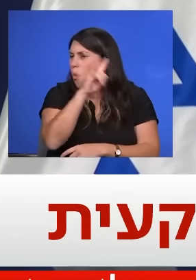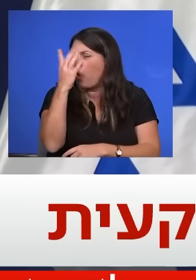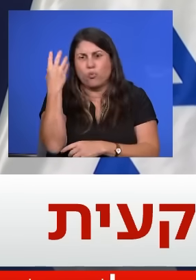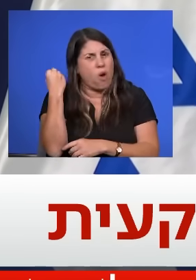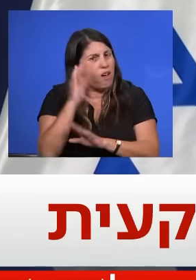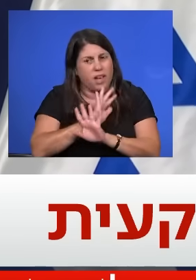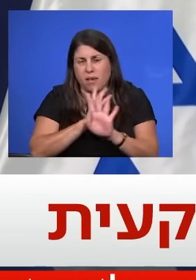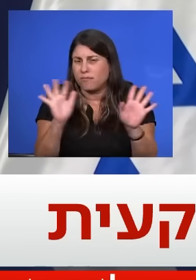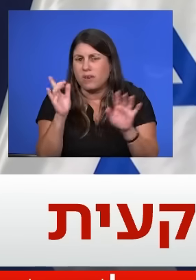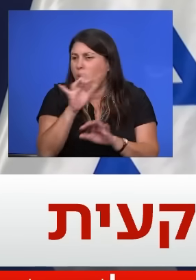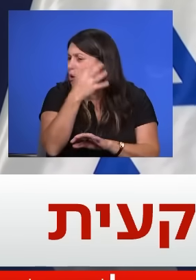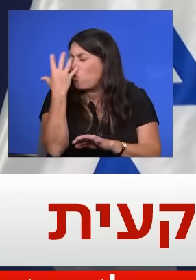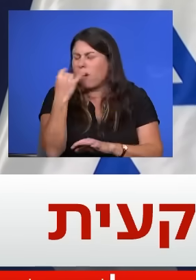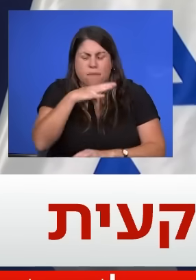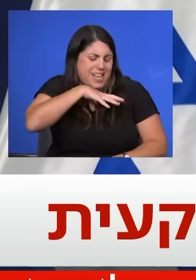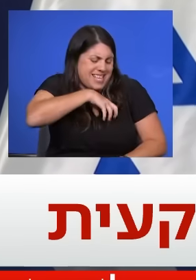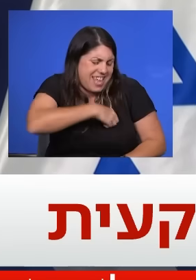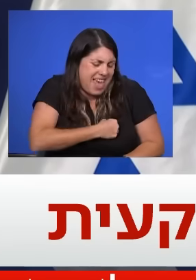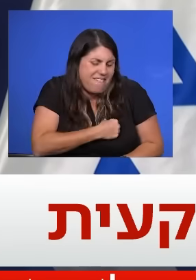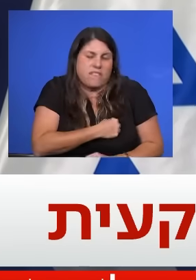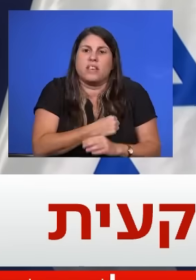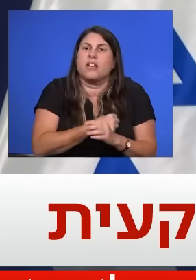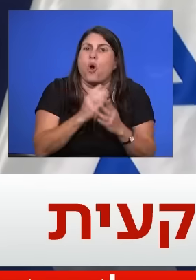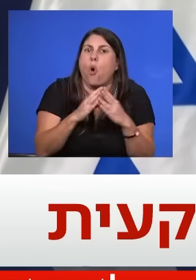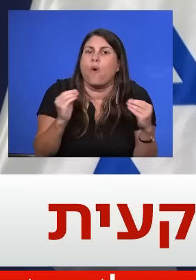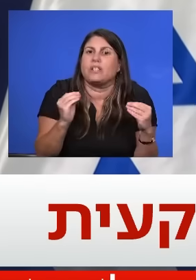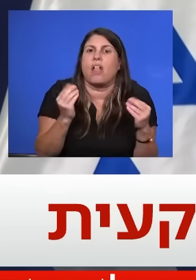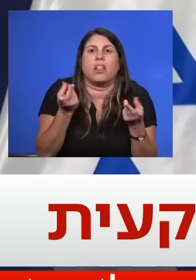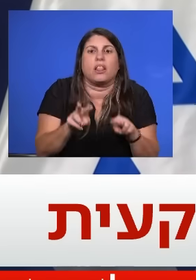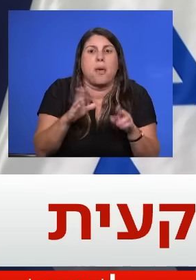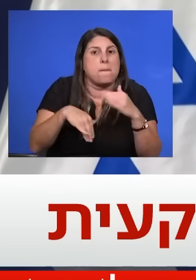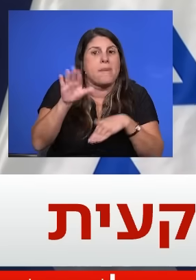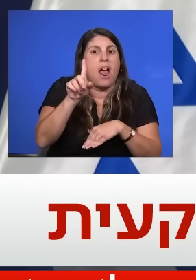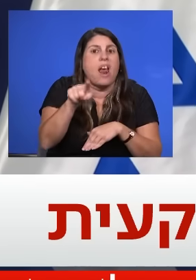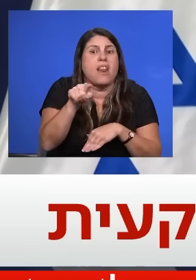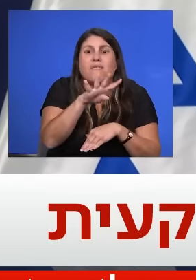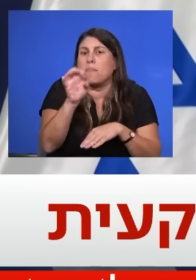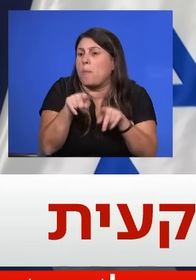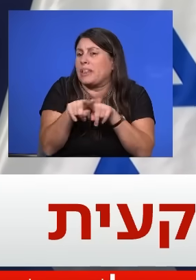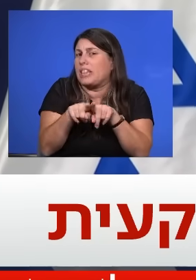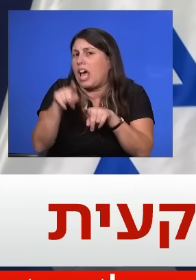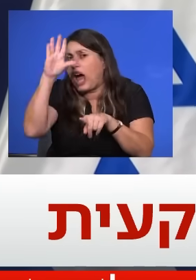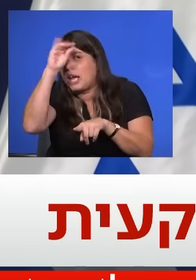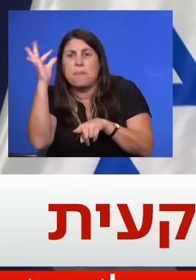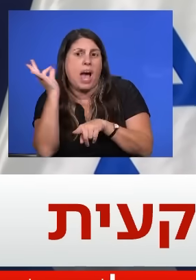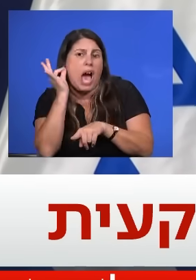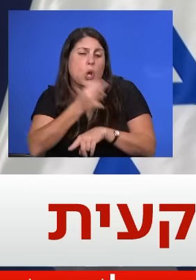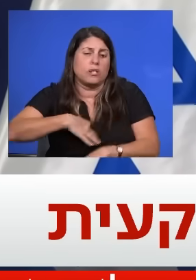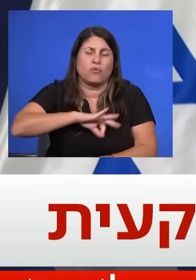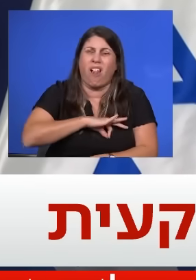הכאב העצום של האובדן של למעלה מ-1,400 אחינו ואחיותינו, שנטבחו בדם